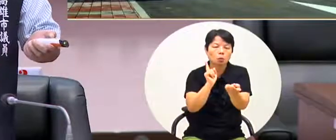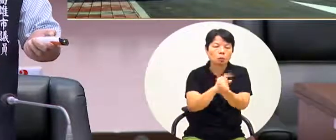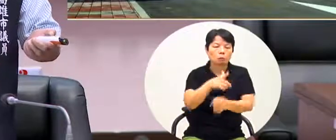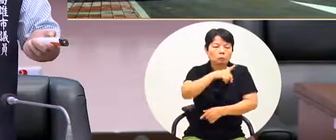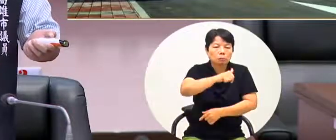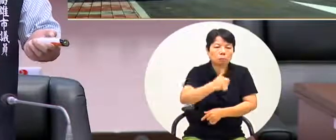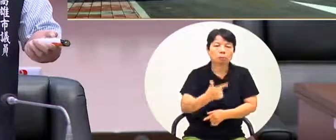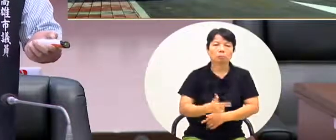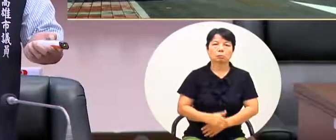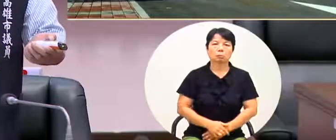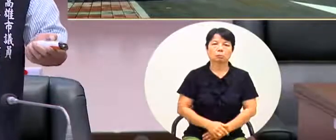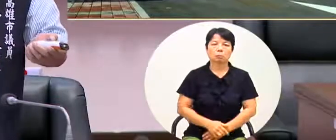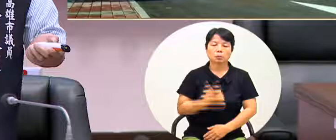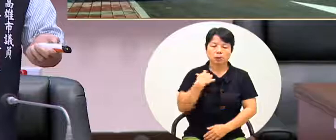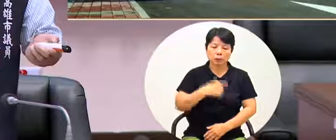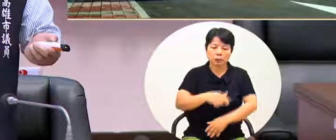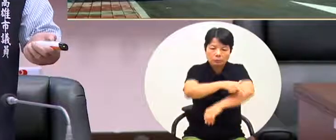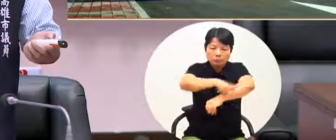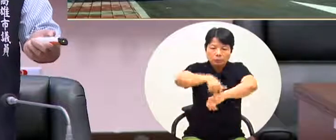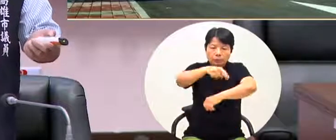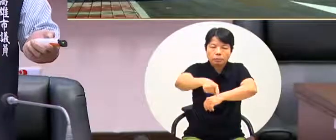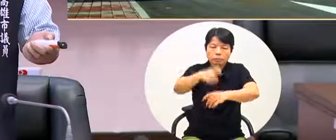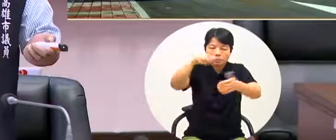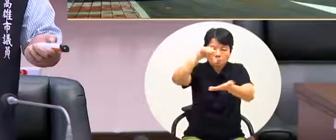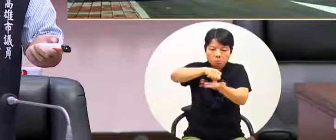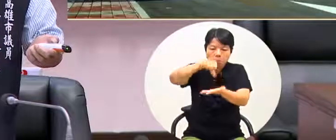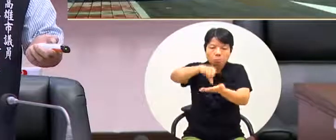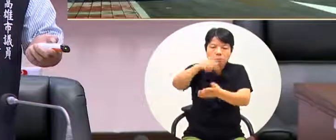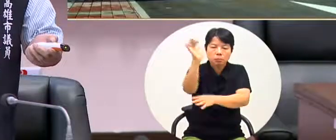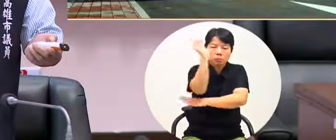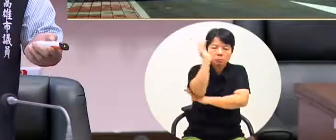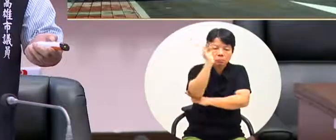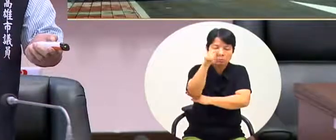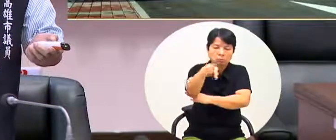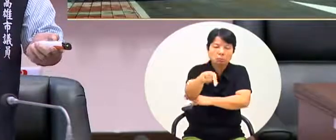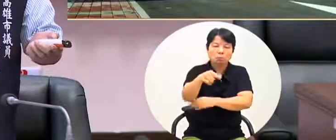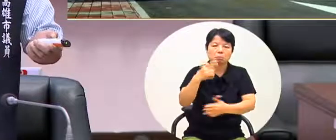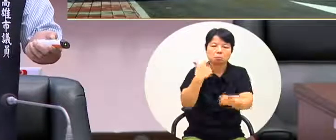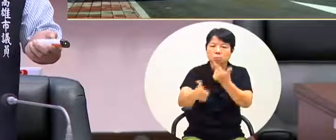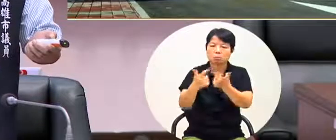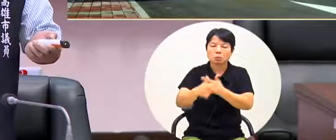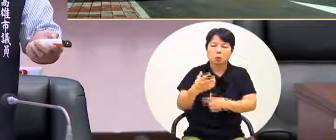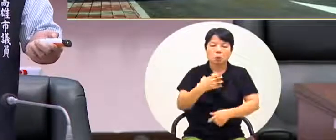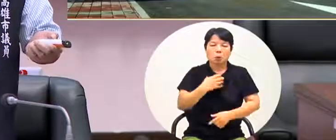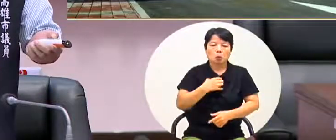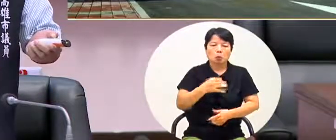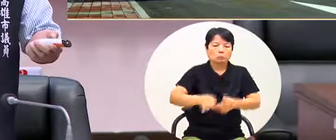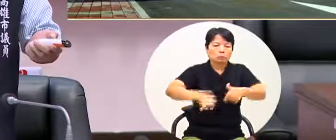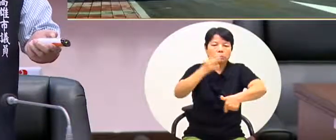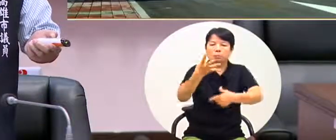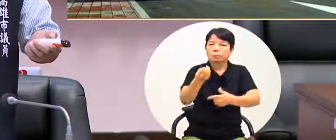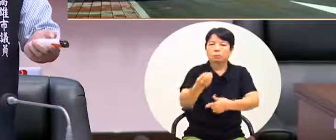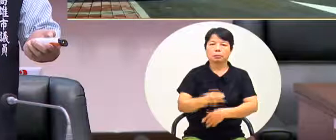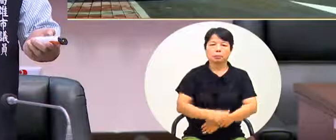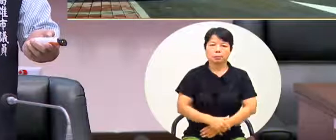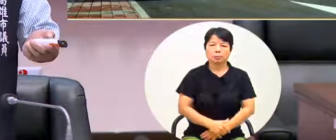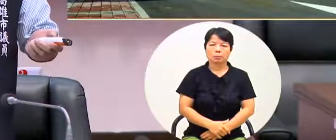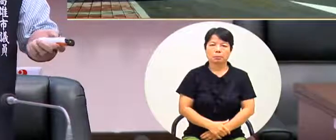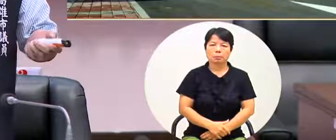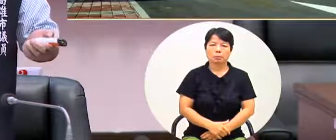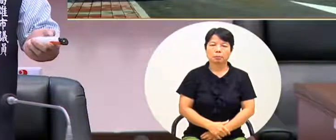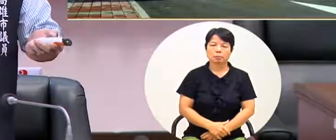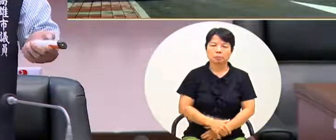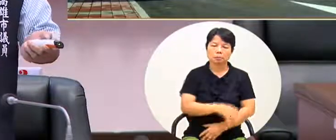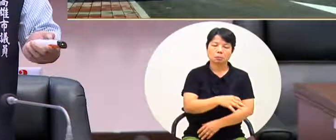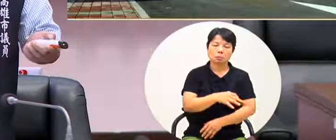树，不但吼危险以外吼，根本无啥物价值，吼，无这个经济价值的这树木吼，是毋